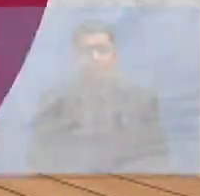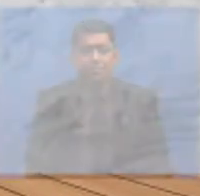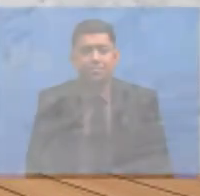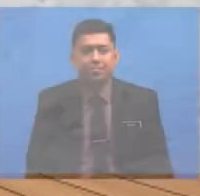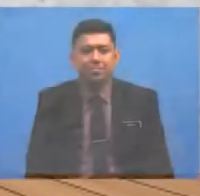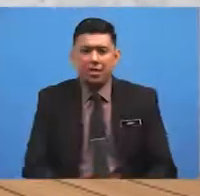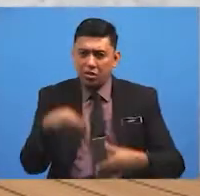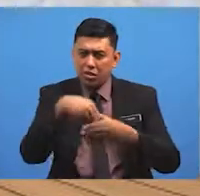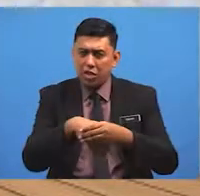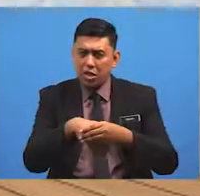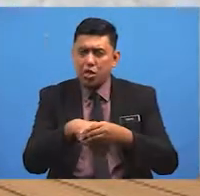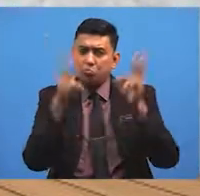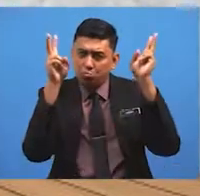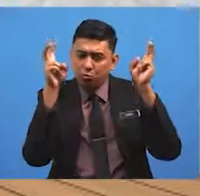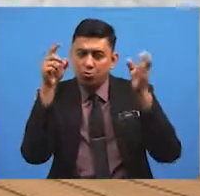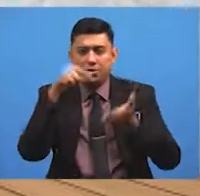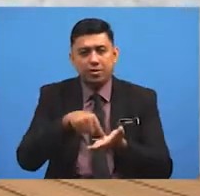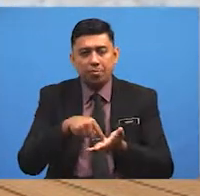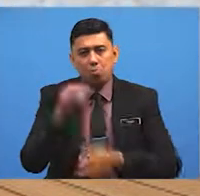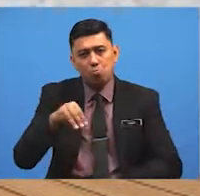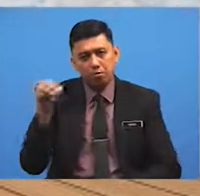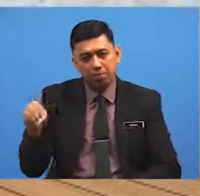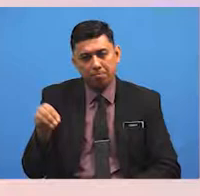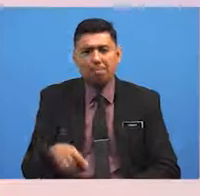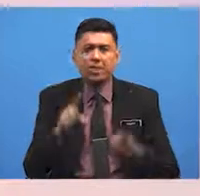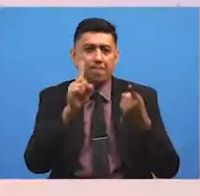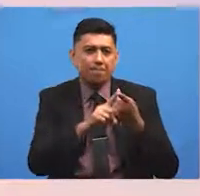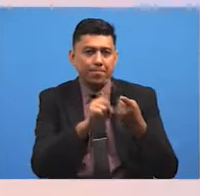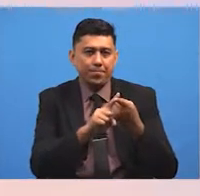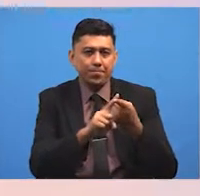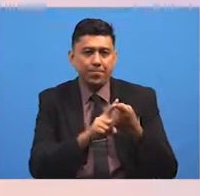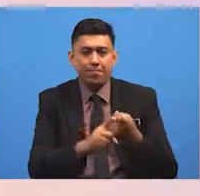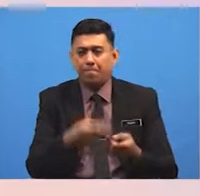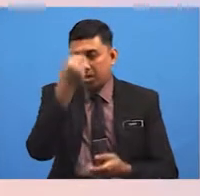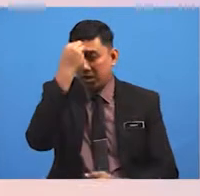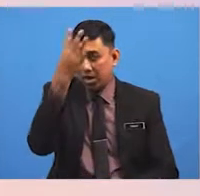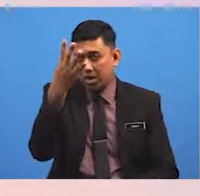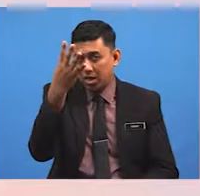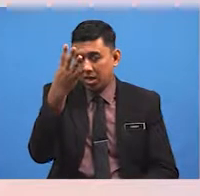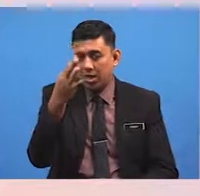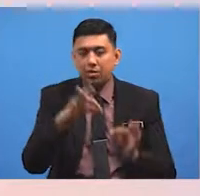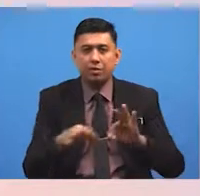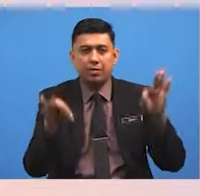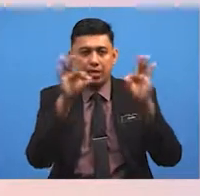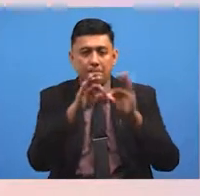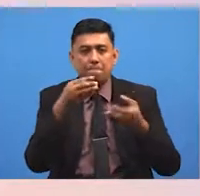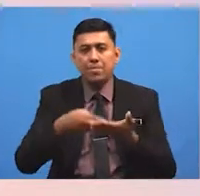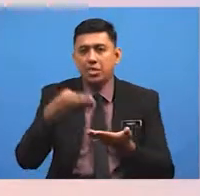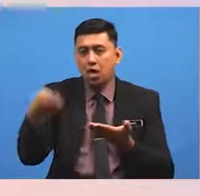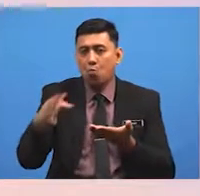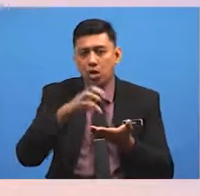dalam Modul ini murid mulih pertama menerangkan kepentingan belanjawan tunai